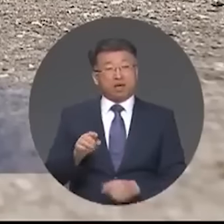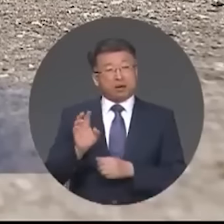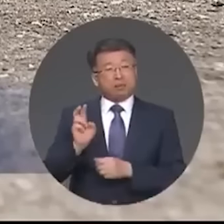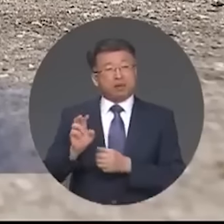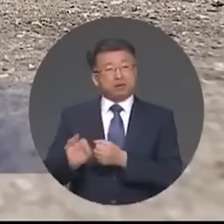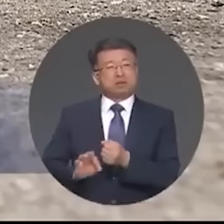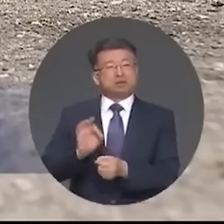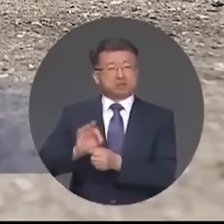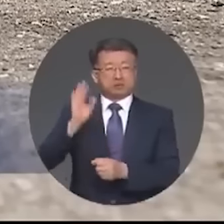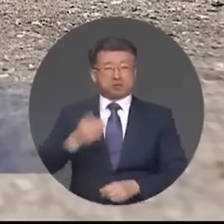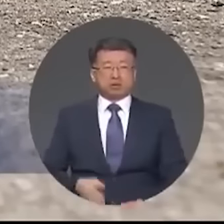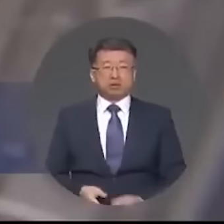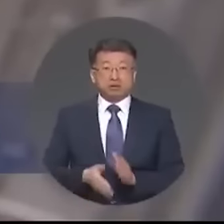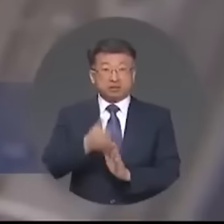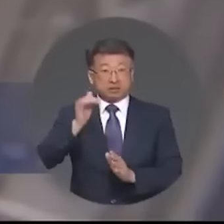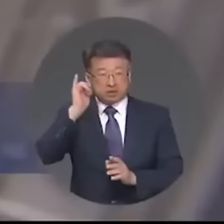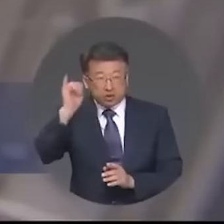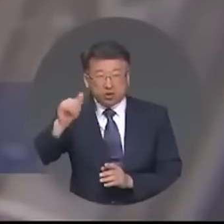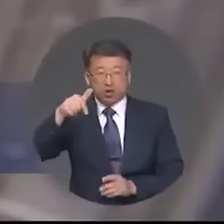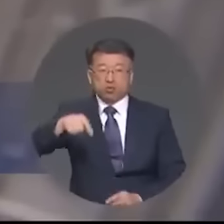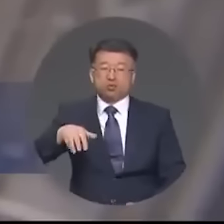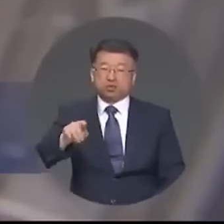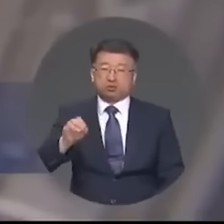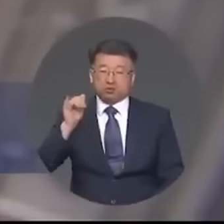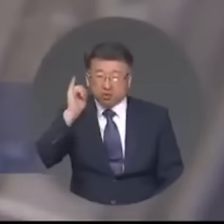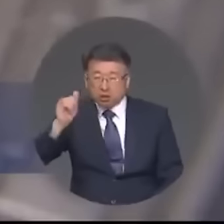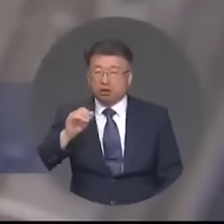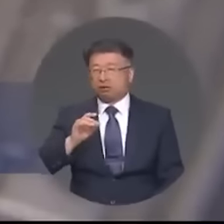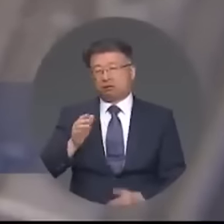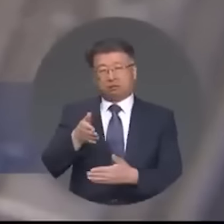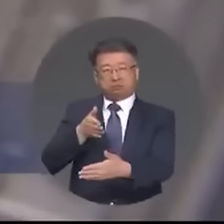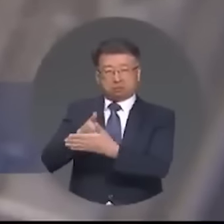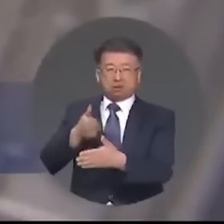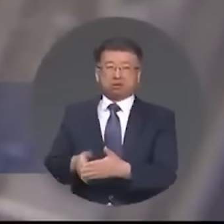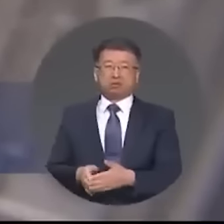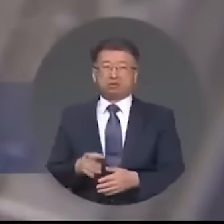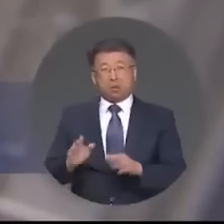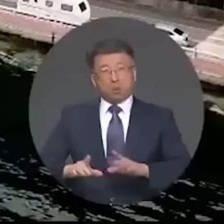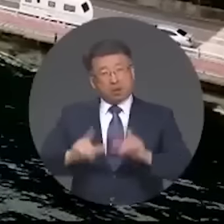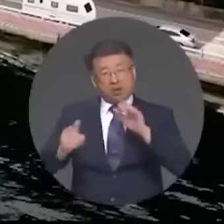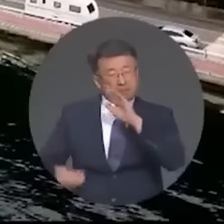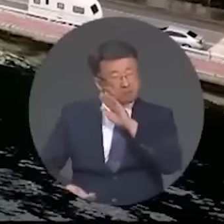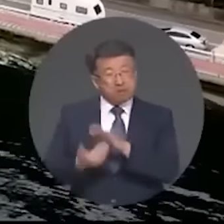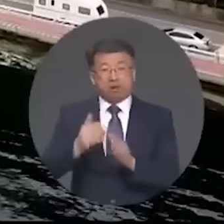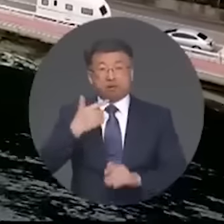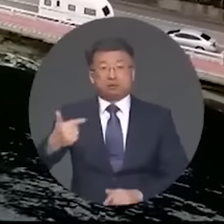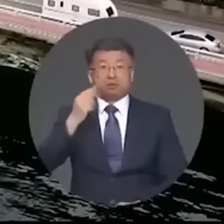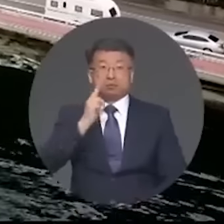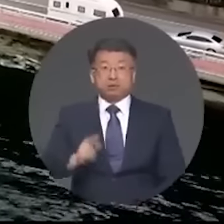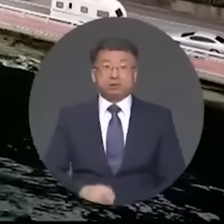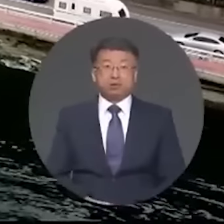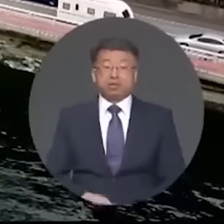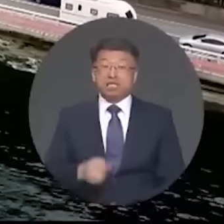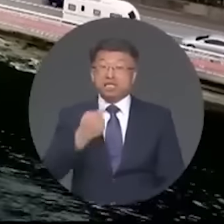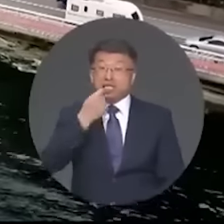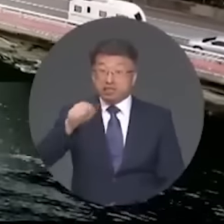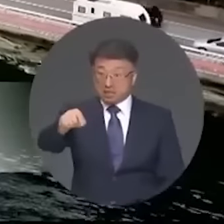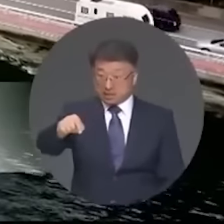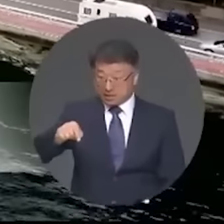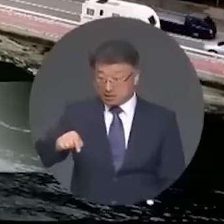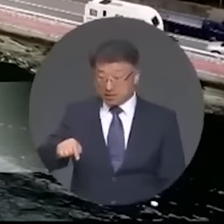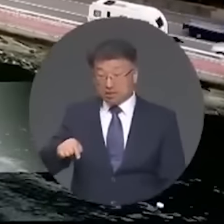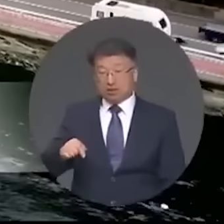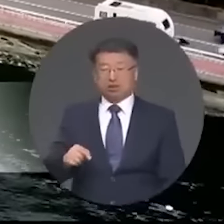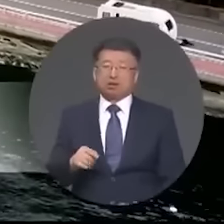됐어요. 학생에도 전화하고 구청에도 전화 안 돼요. 세대도 좋아요. 흰색 실선 구역은 지자체의